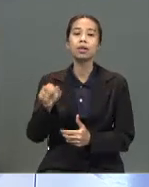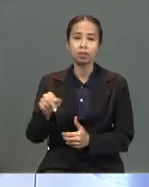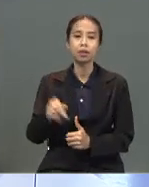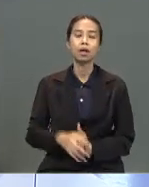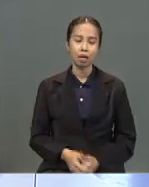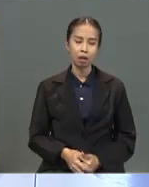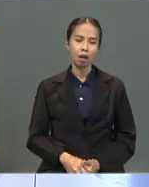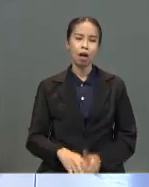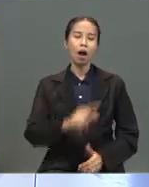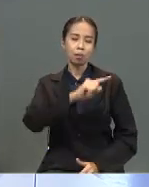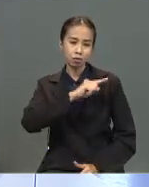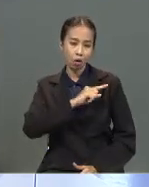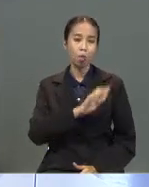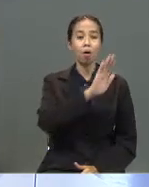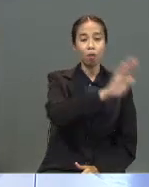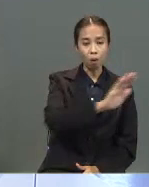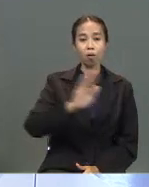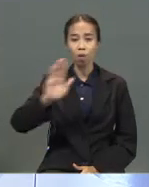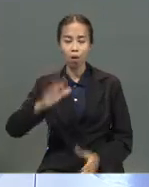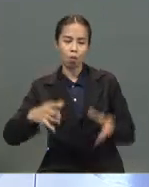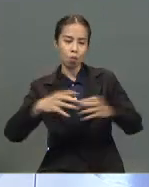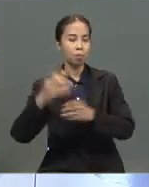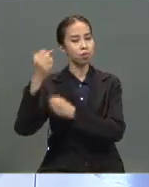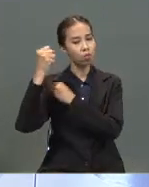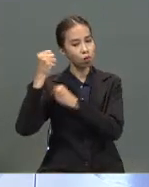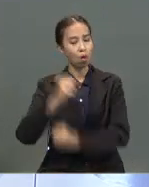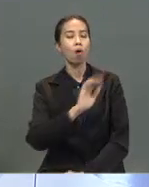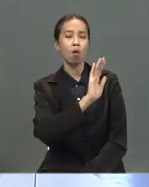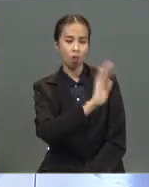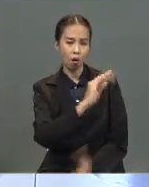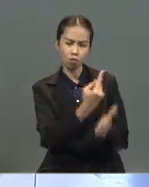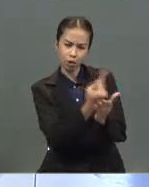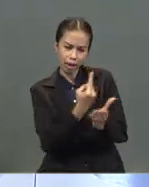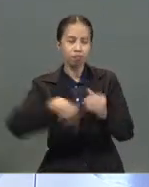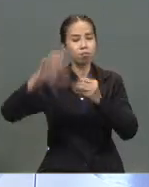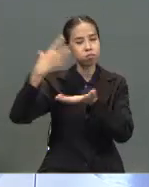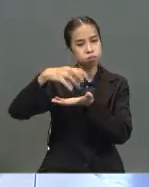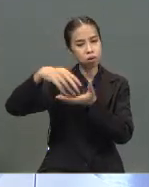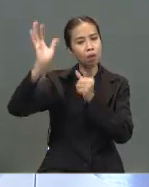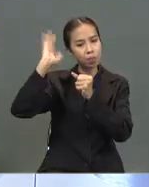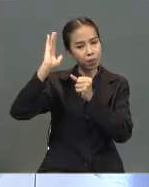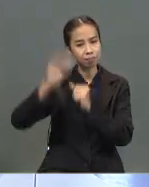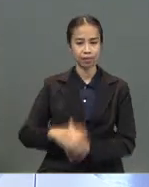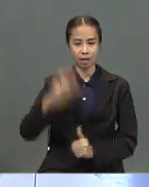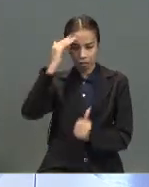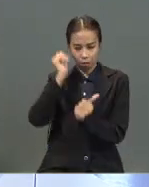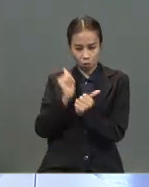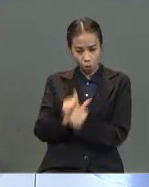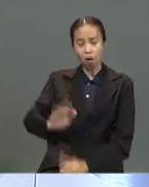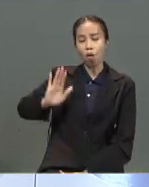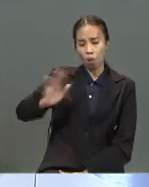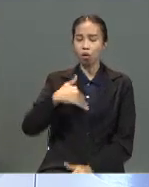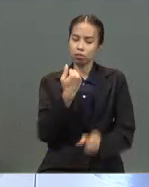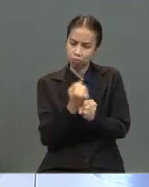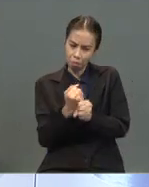ถือว่าต่างคนต่างทำหน้าที่คนชุมนุมก็ทำหน้าที่ชุมนุมทำหน้าที่แกนนำปราศรัยกันไปตำรวจจะทำหน้าที่ติด